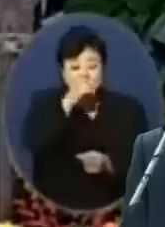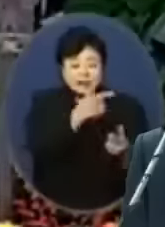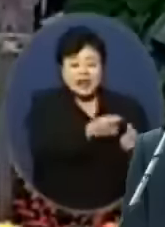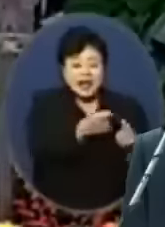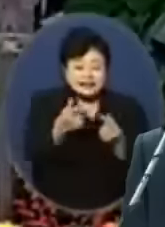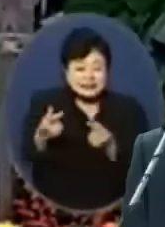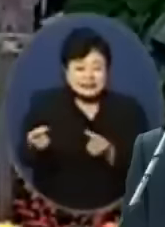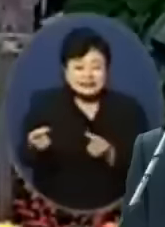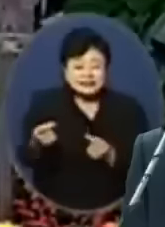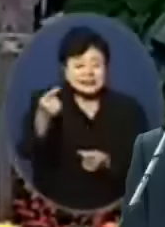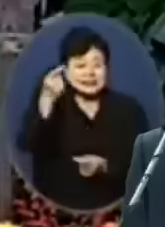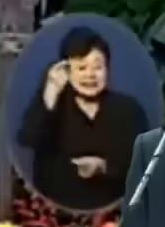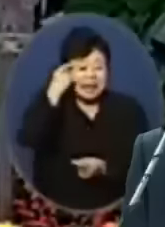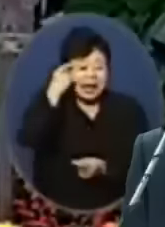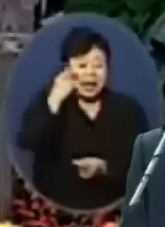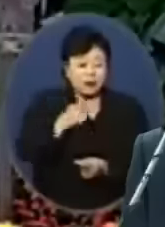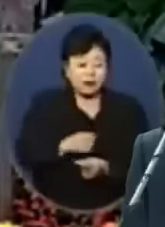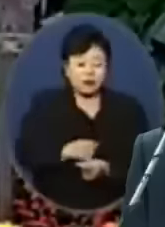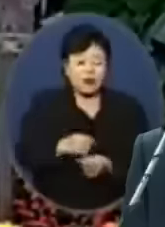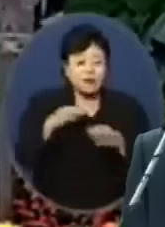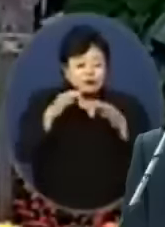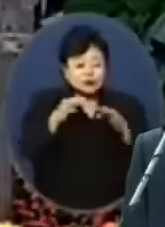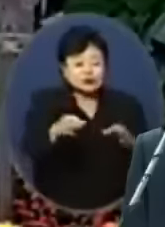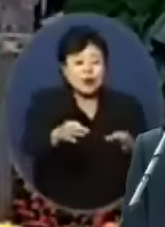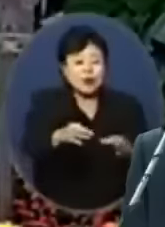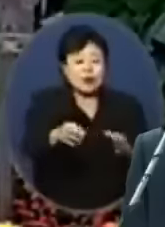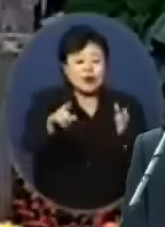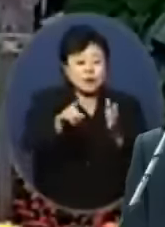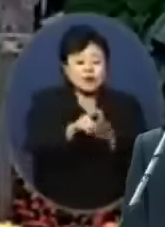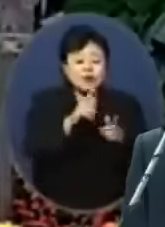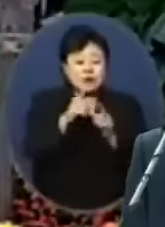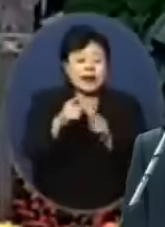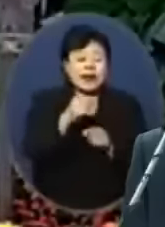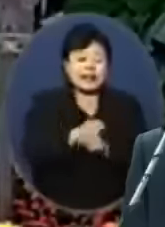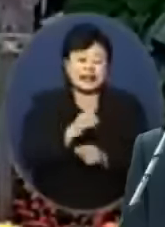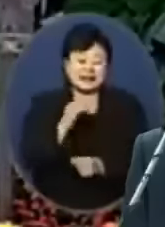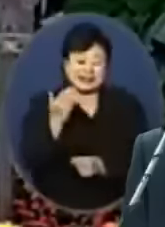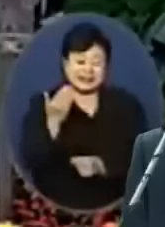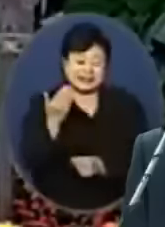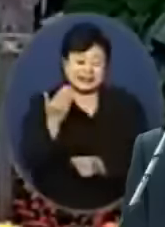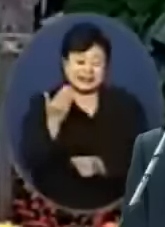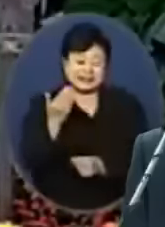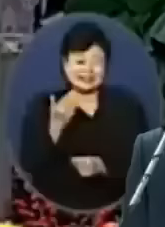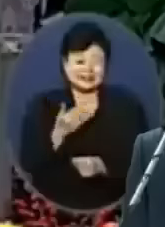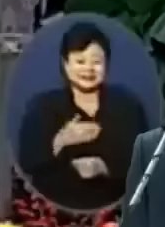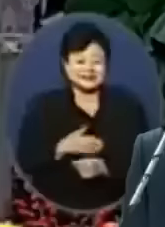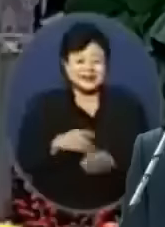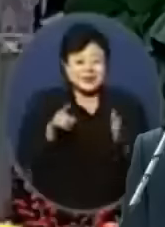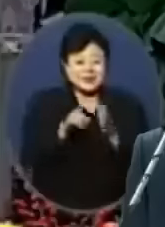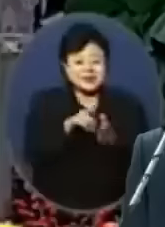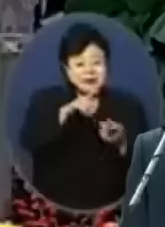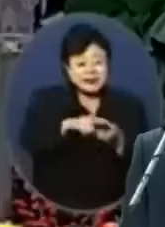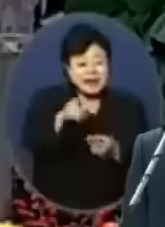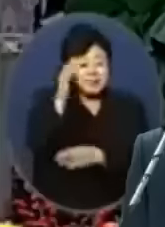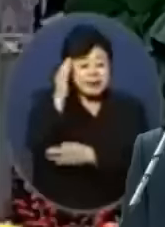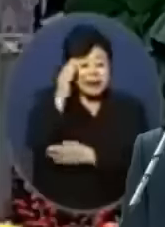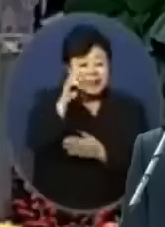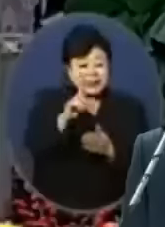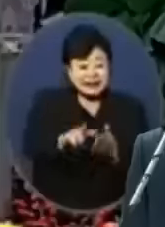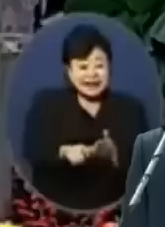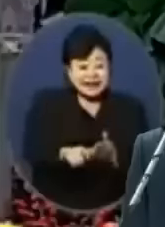같이 생각하고 부르고 믿고 말해야 되는 것입니다. 저는 믿음에 대한 이야기를 할